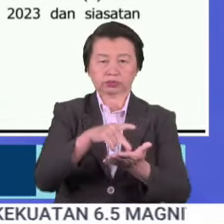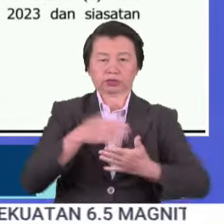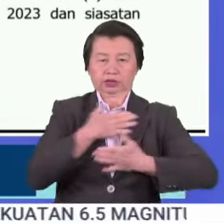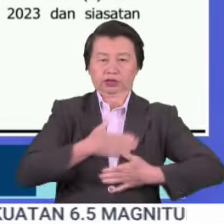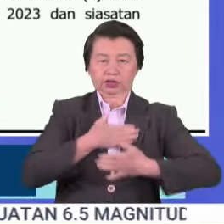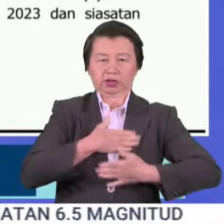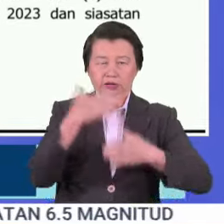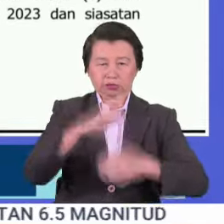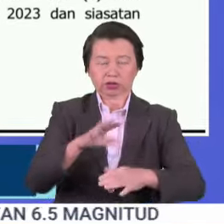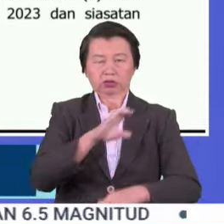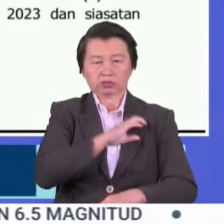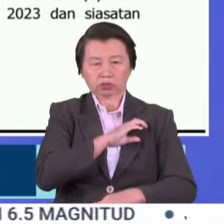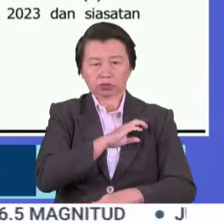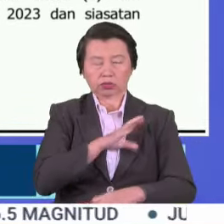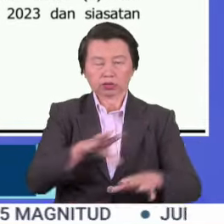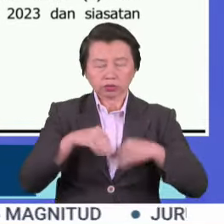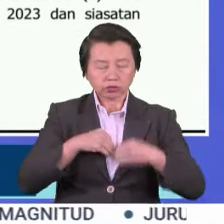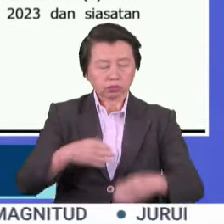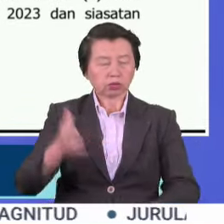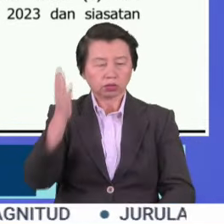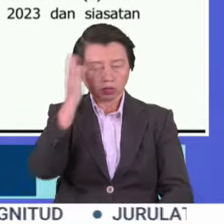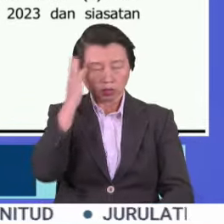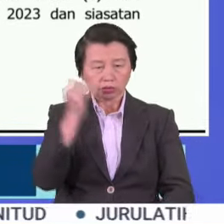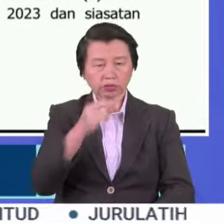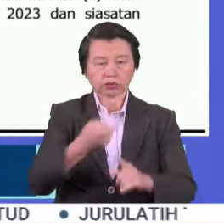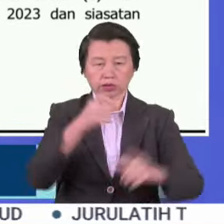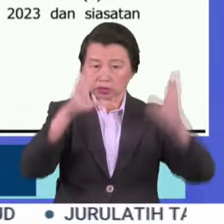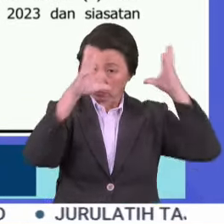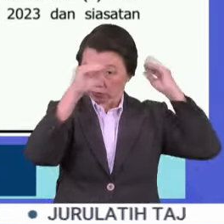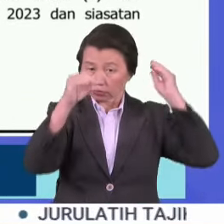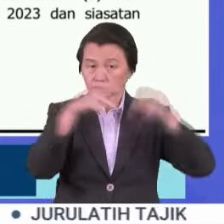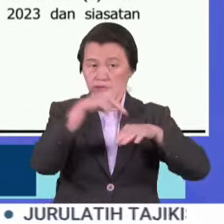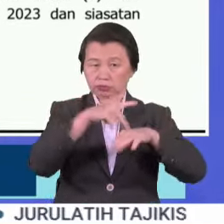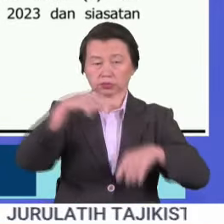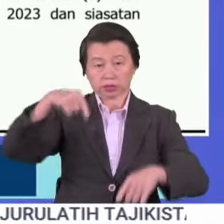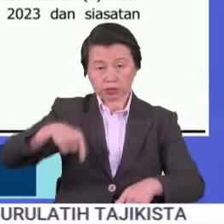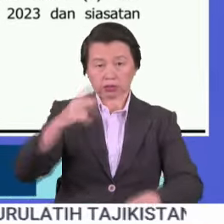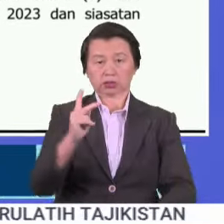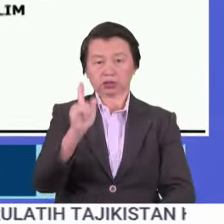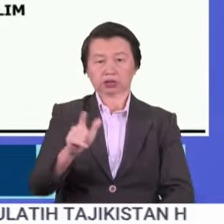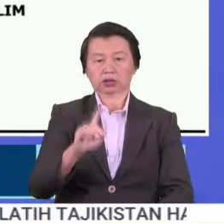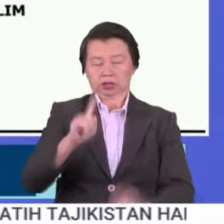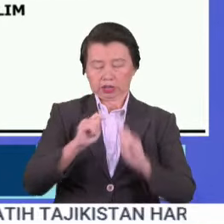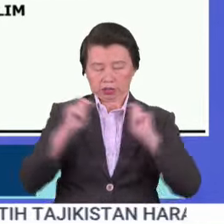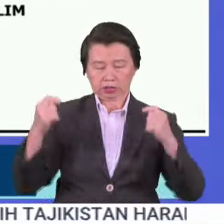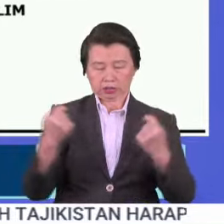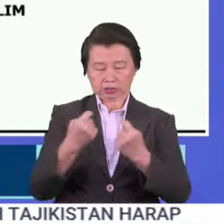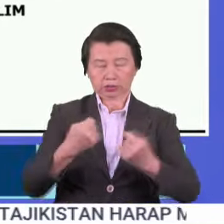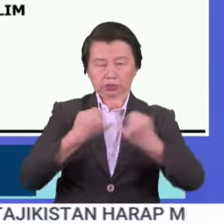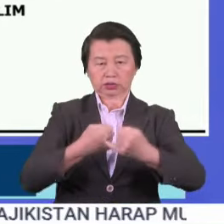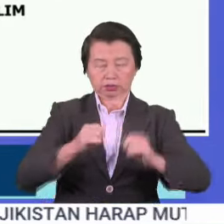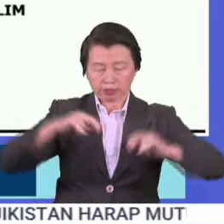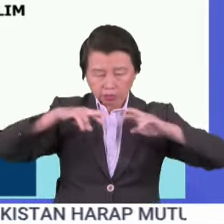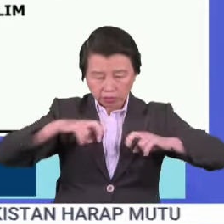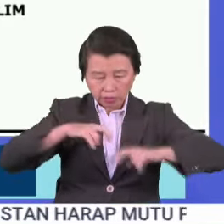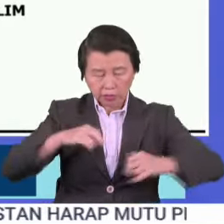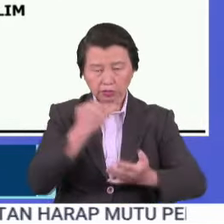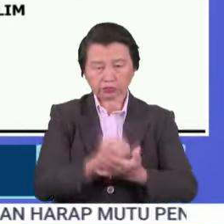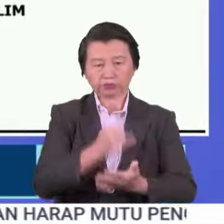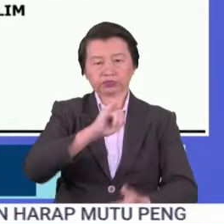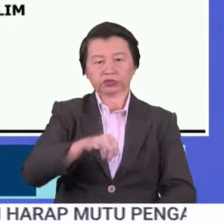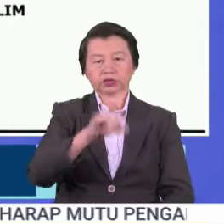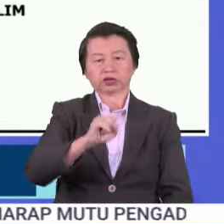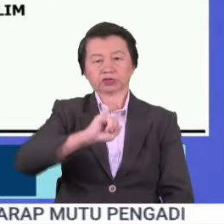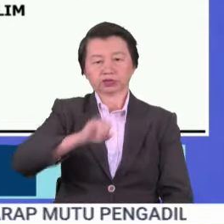hiburan setelah pihak polis menerima maklumat dari Kedutaan Filipina di Kuala Lumpur. Satu pasukan daripada Jabatan Siasatan Jenayah